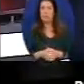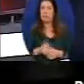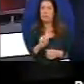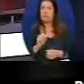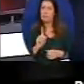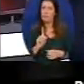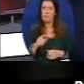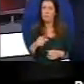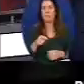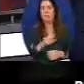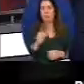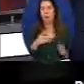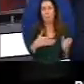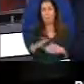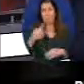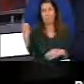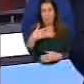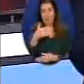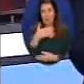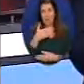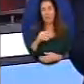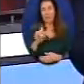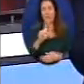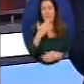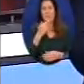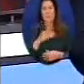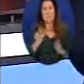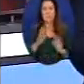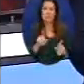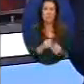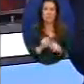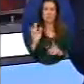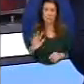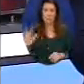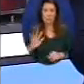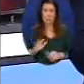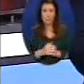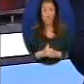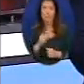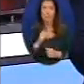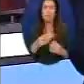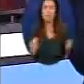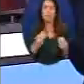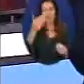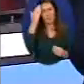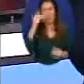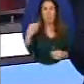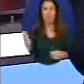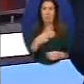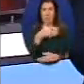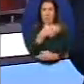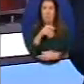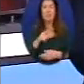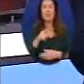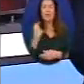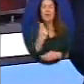עניות לכל המדינות במערב. אנחנו פחות או יותר בממוצע של מדינות ה-OECD. התופעה היא מוכרת בכל המדינה, כל המדינה מנסה להילחם בה